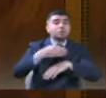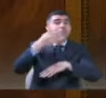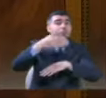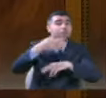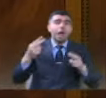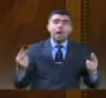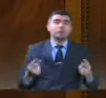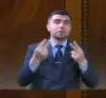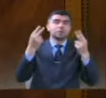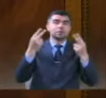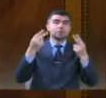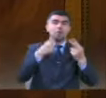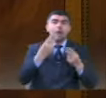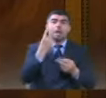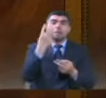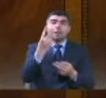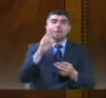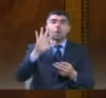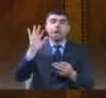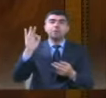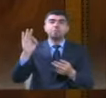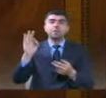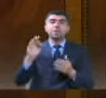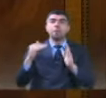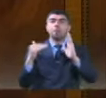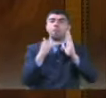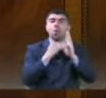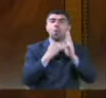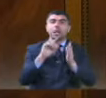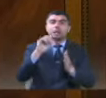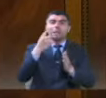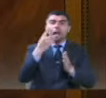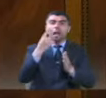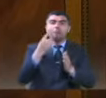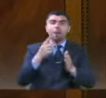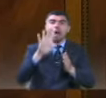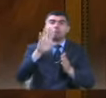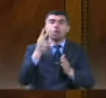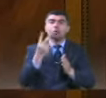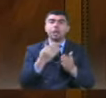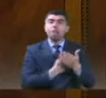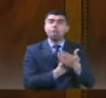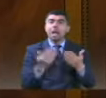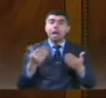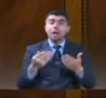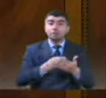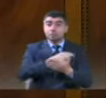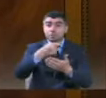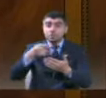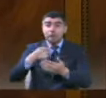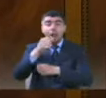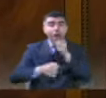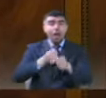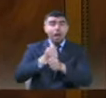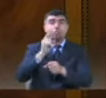ياخذ، واليوم صرفنا 250 مليون ديال الدرهم، يعني 25 مليار ديال السنتيم، وغنكملوا السنه المقبله ان